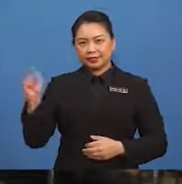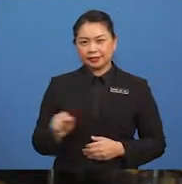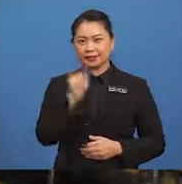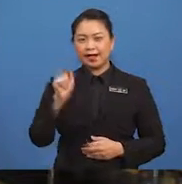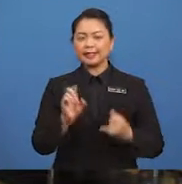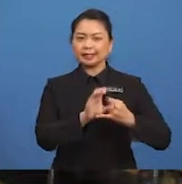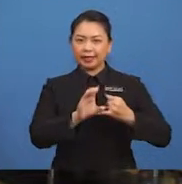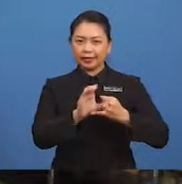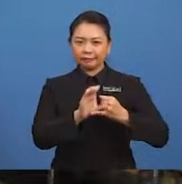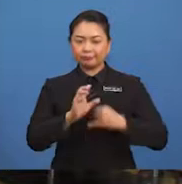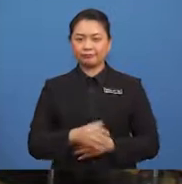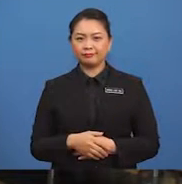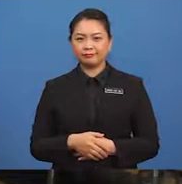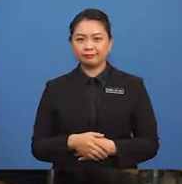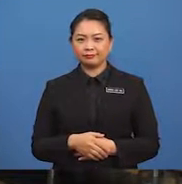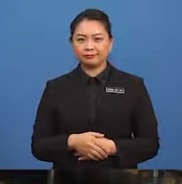sel.